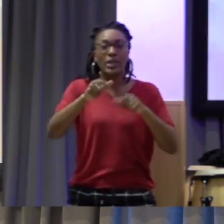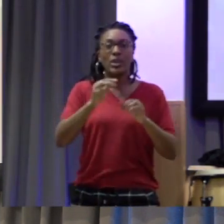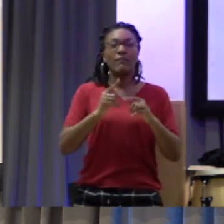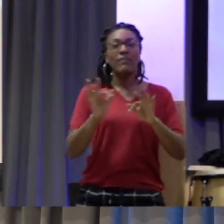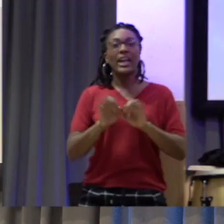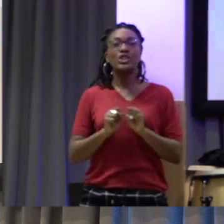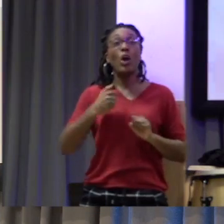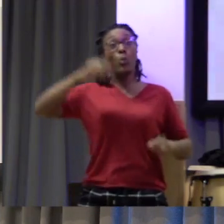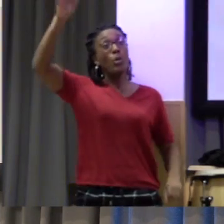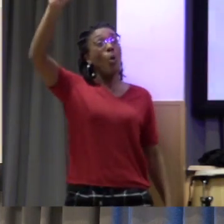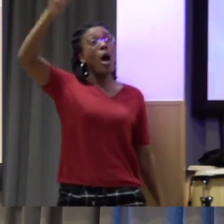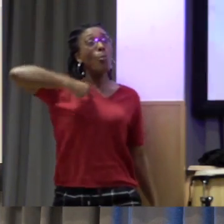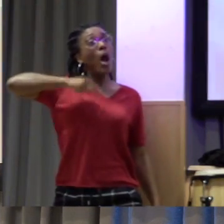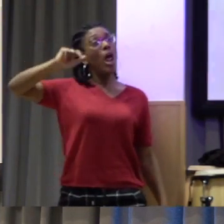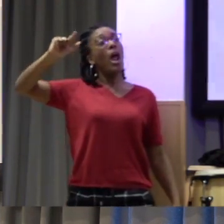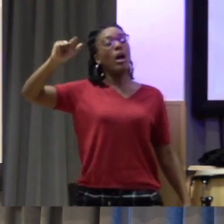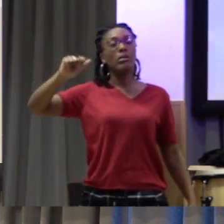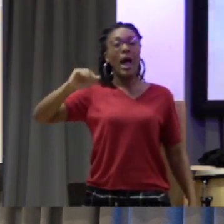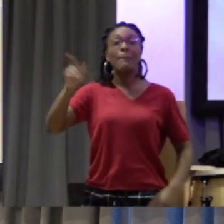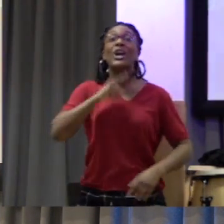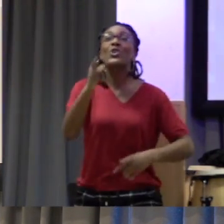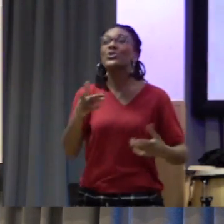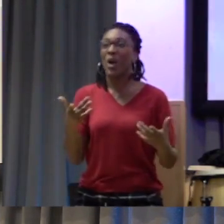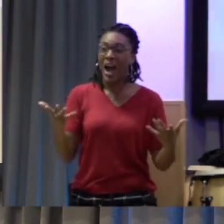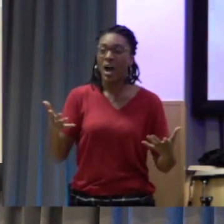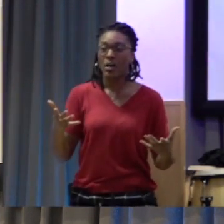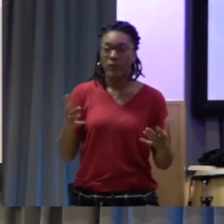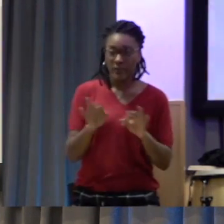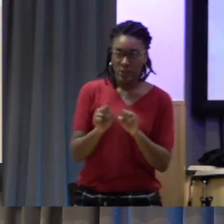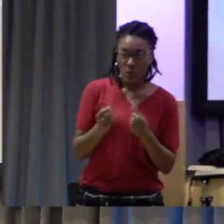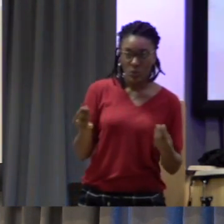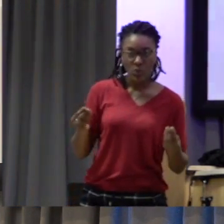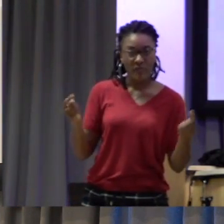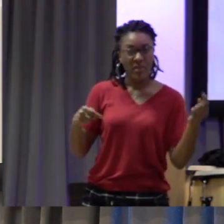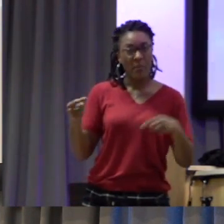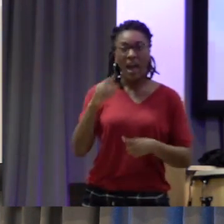Comptez sur moi. Et le jour J, plus personne.